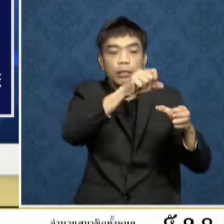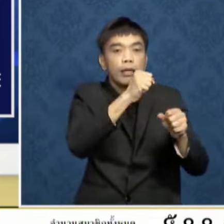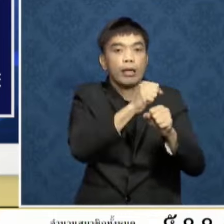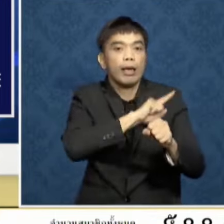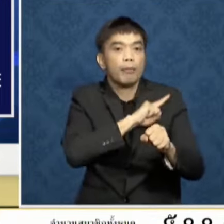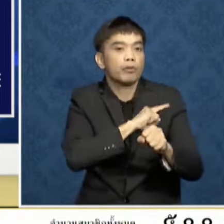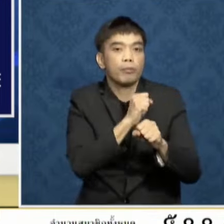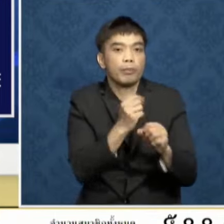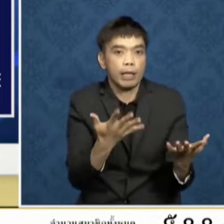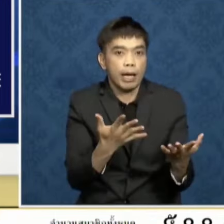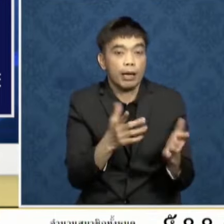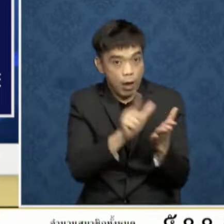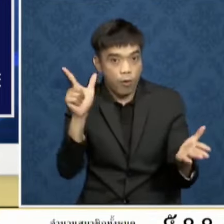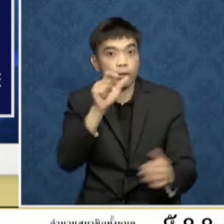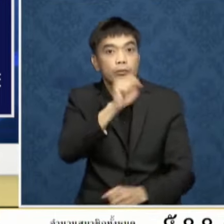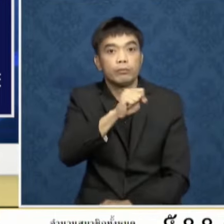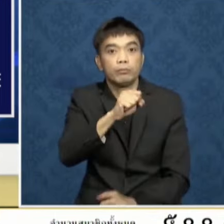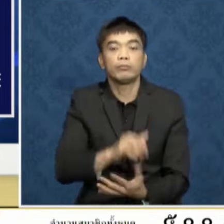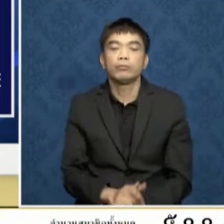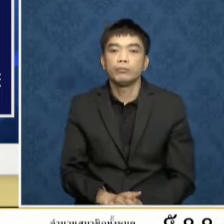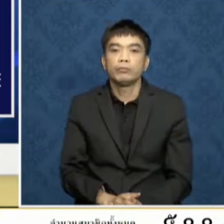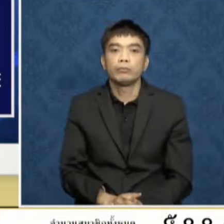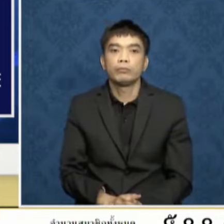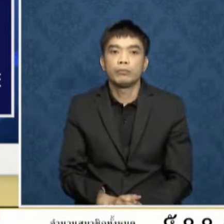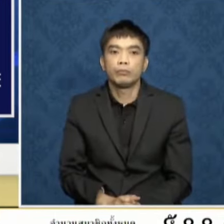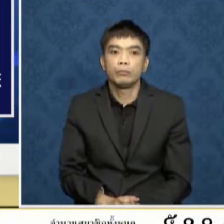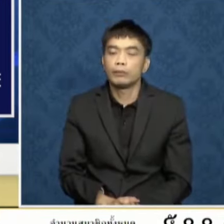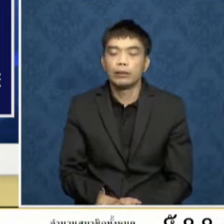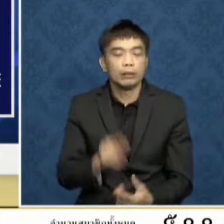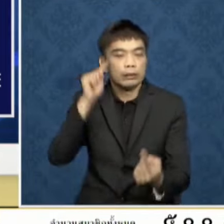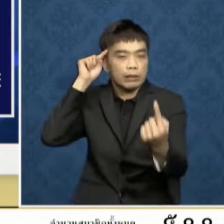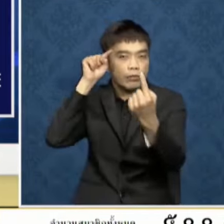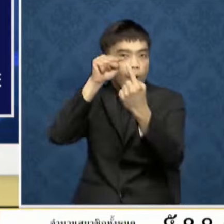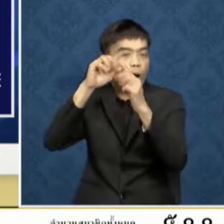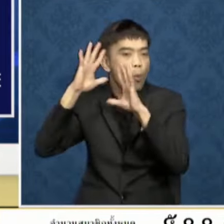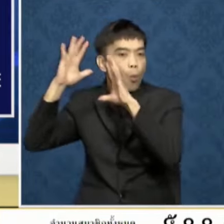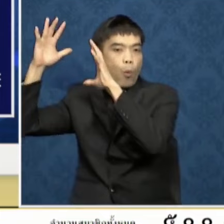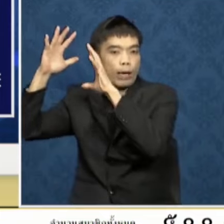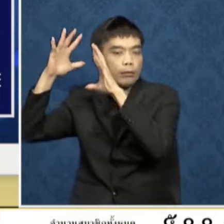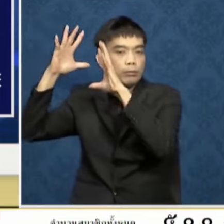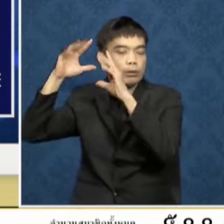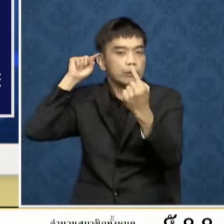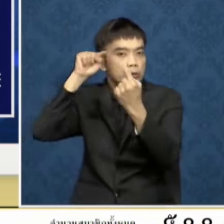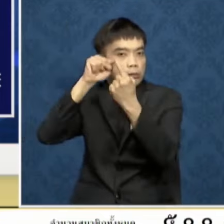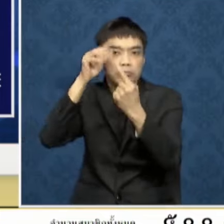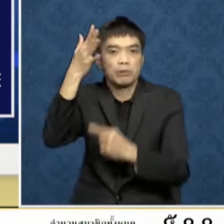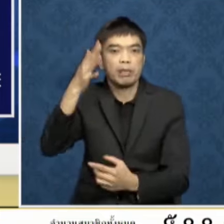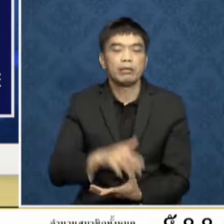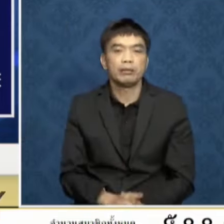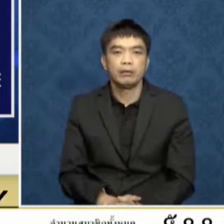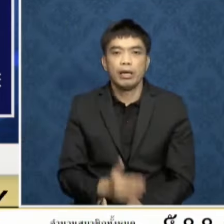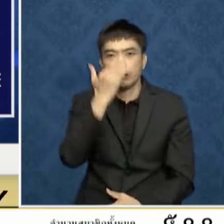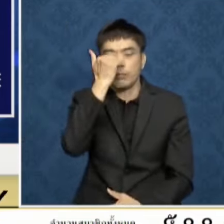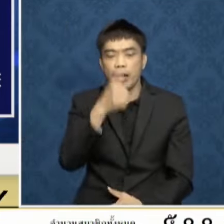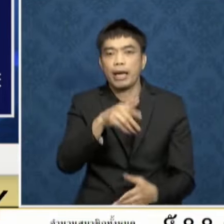ออกถูกต้องมั้ยคะซึ่งมันเป็นเรื่องที่น่าสิ้นหวังมากค่ะเป็นโครงการระดับเรือธงขนาดนี้